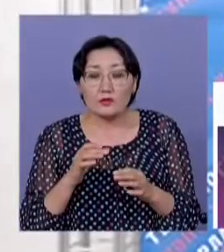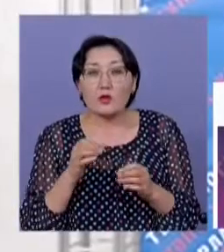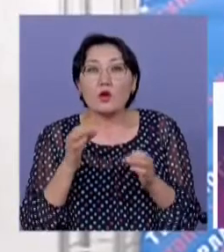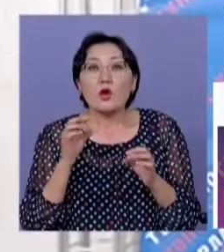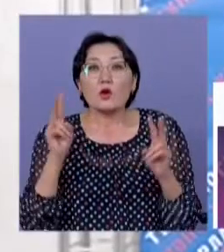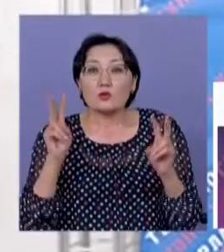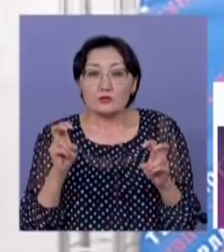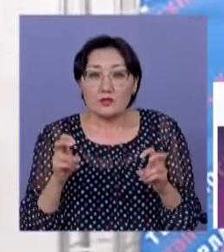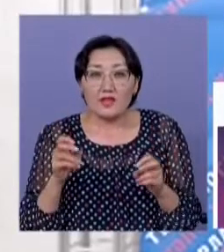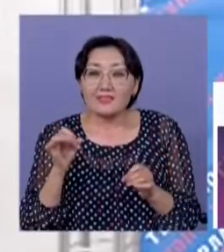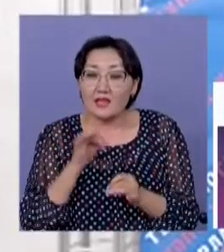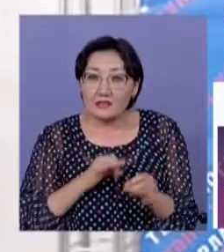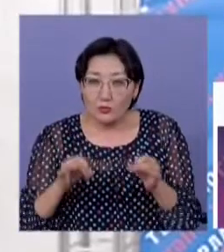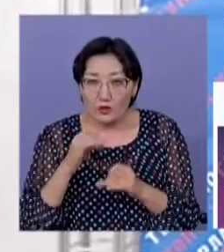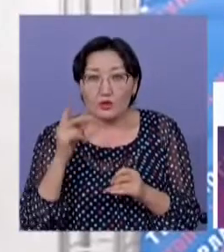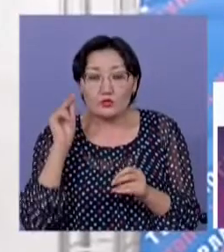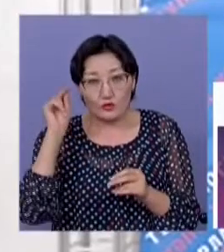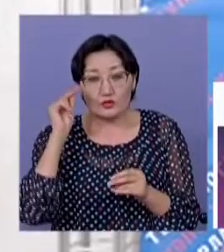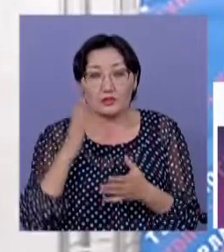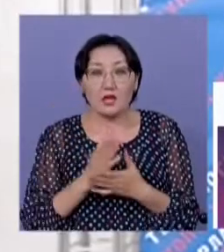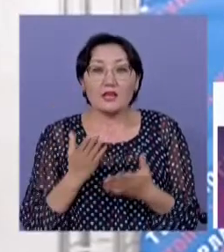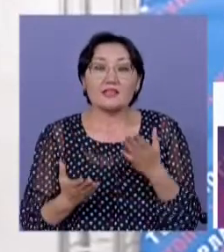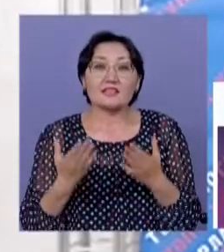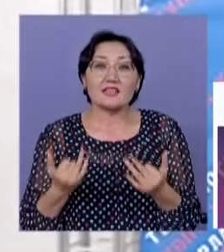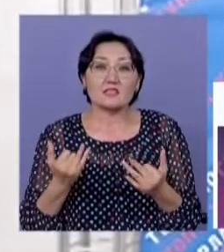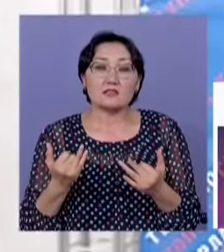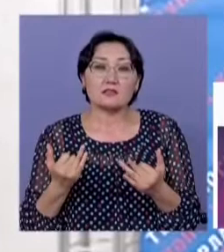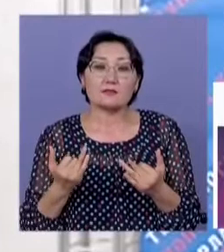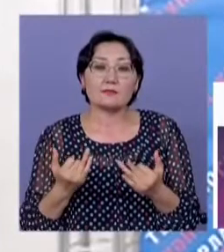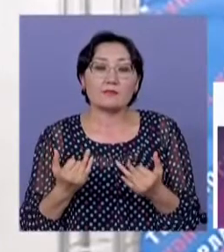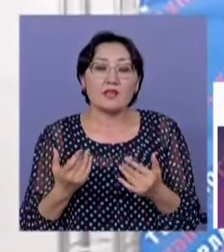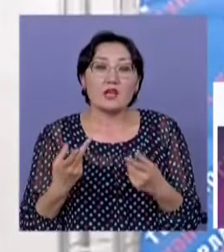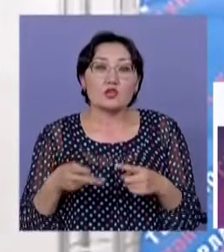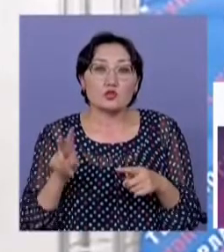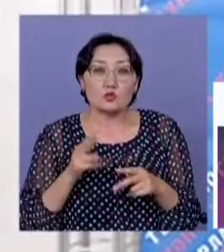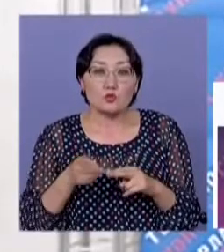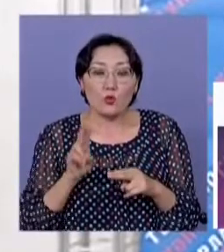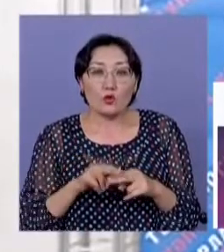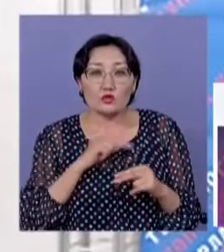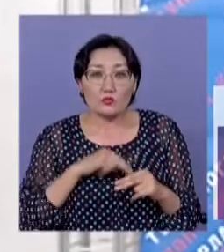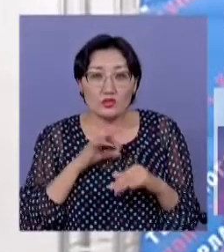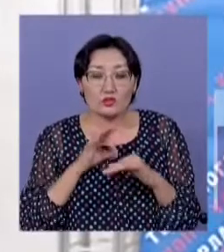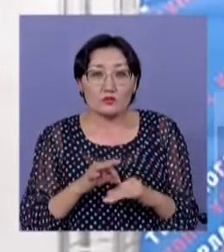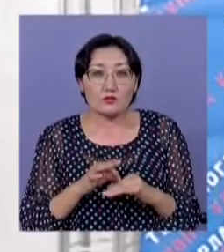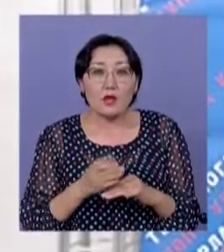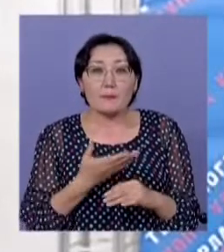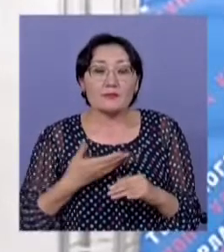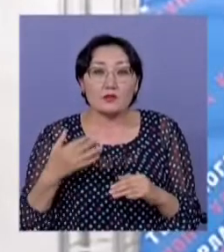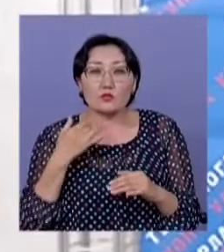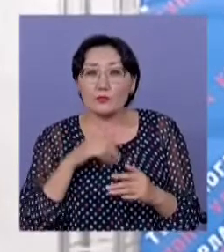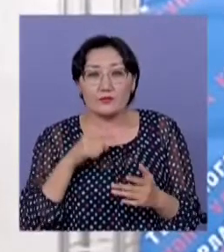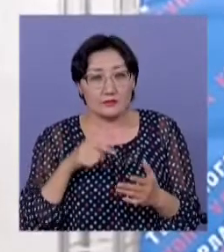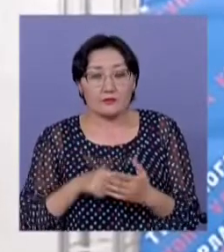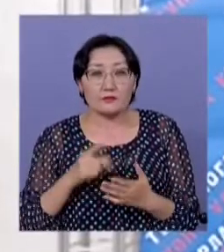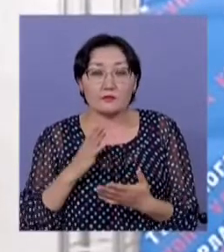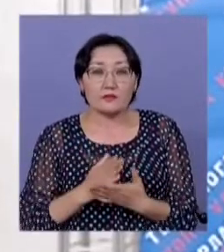шығарманы талдауға үйренеді. Бірақ алайда қазір сол жұмыстарды жүргізуде бізде көптеген қиындықтар